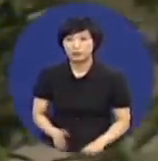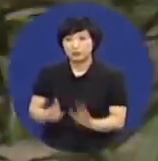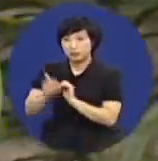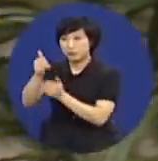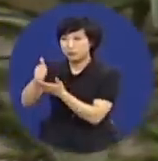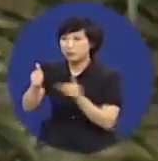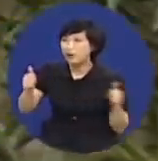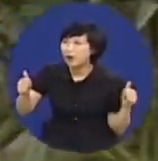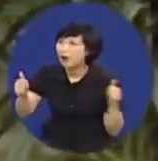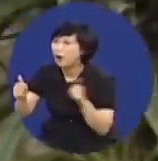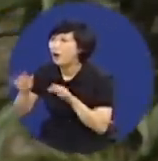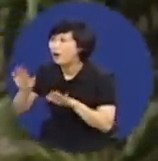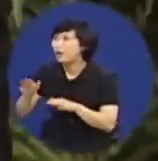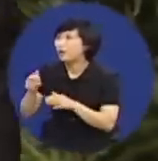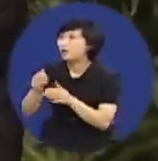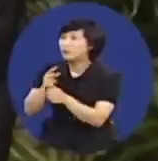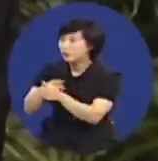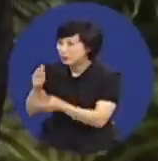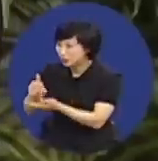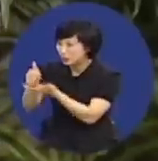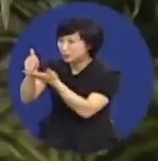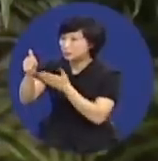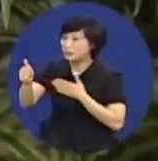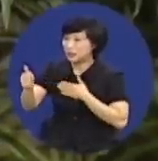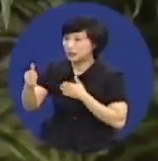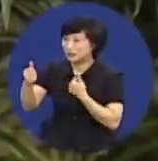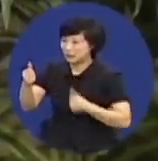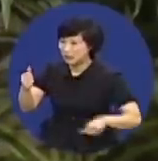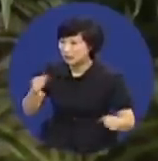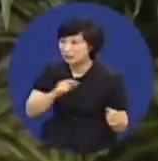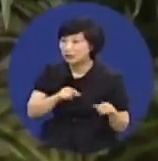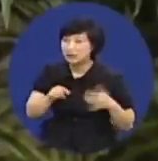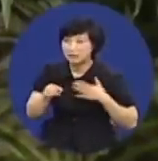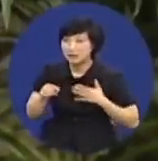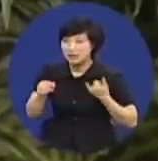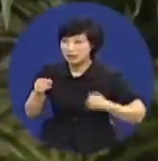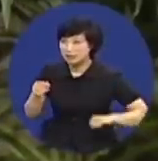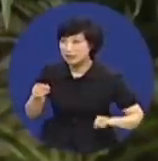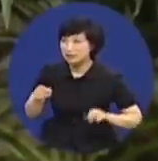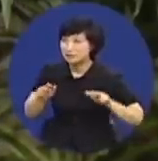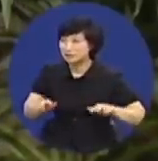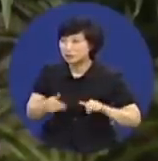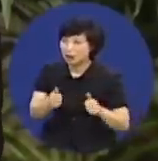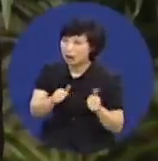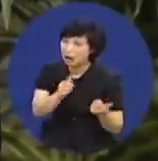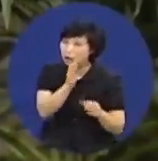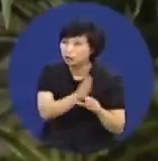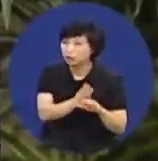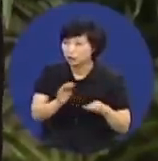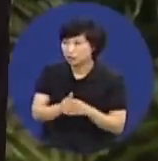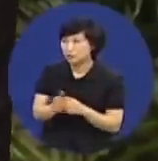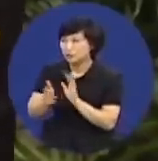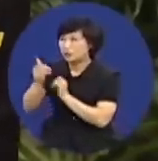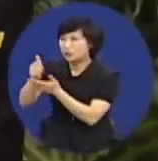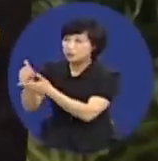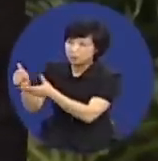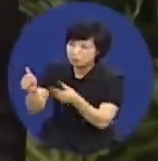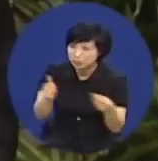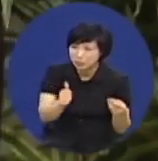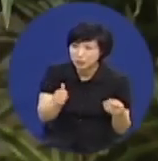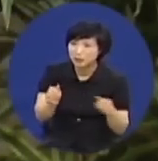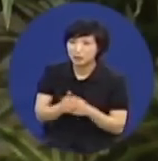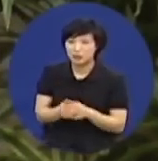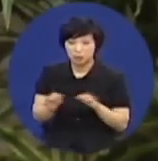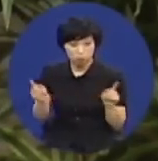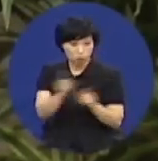ヤイロはイエス様の足元にひれ伏して、先生、私の娘が病にかかりました、治してください